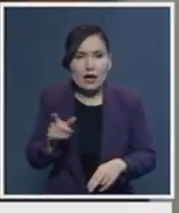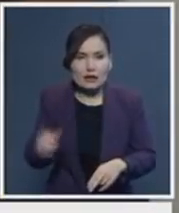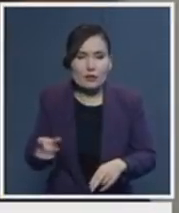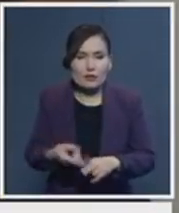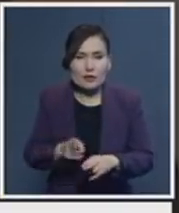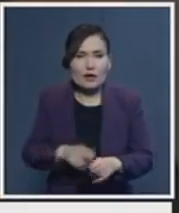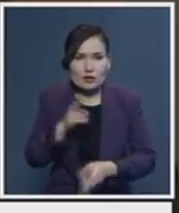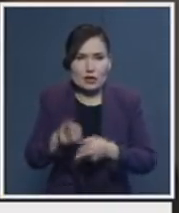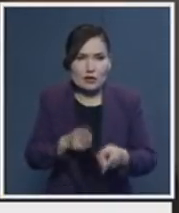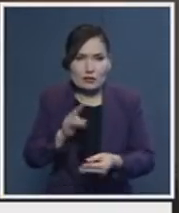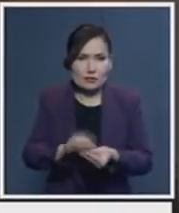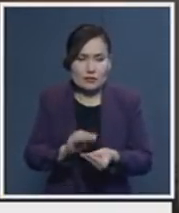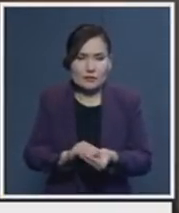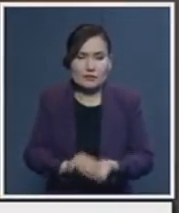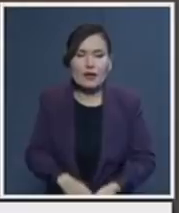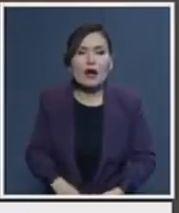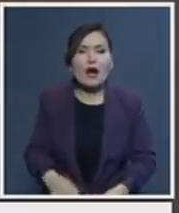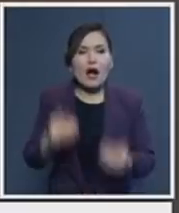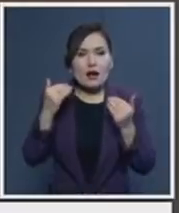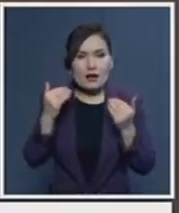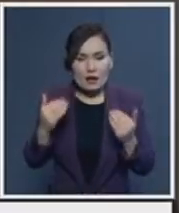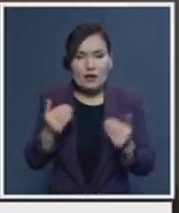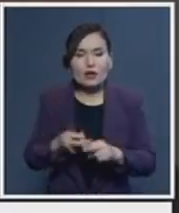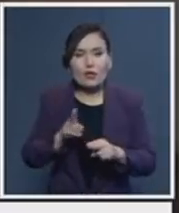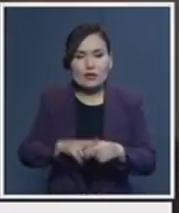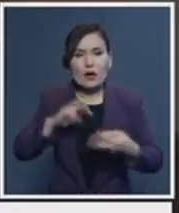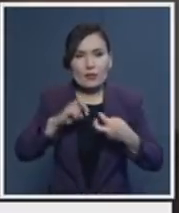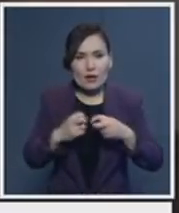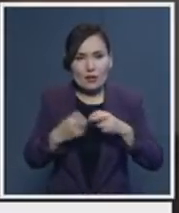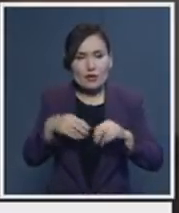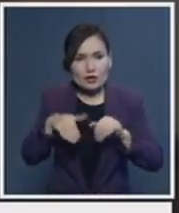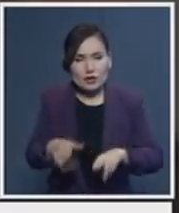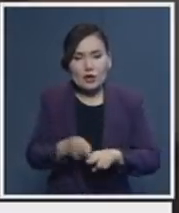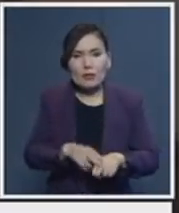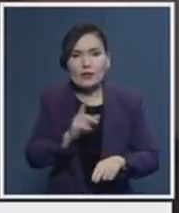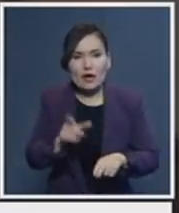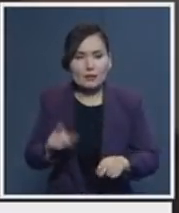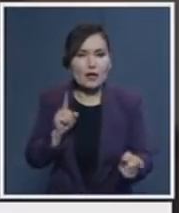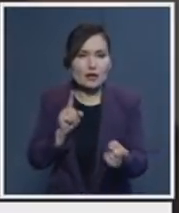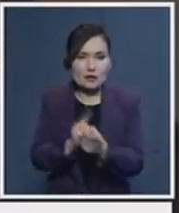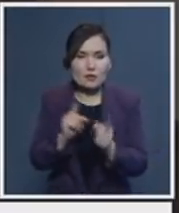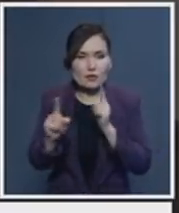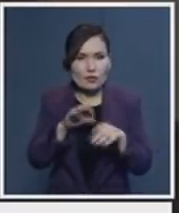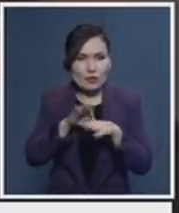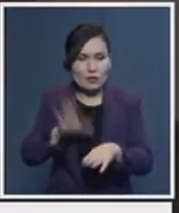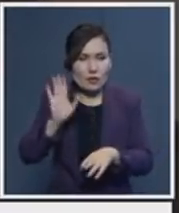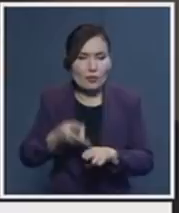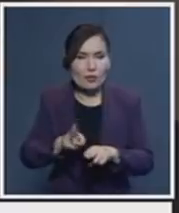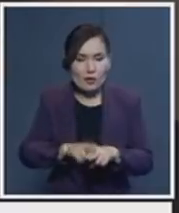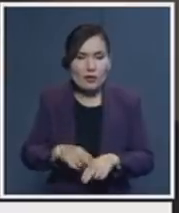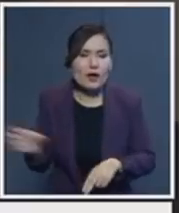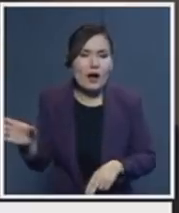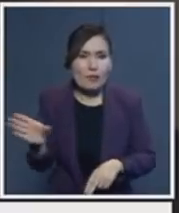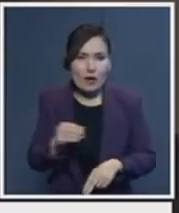осындай болды деп. Енді бұл басшылыққа жеткізілді, қазір осы бойынша жұмыстар жүргізіліп жатыр. Нәтижесі бойынша ол кісілерге тағы да